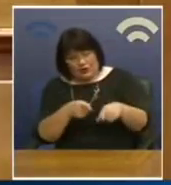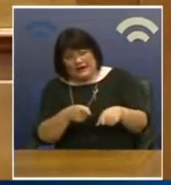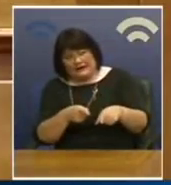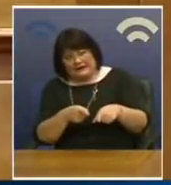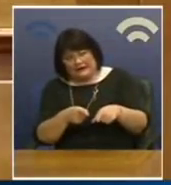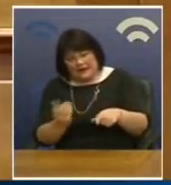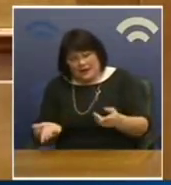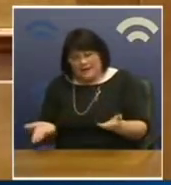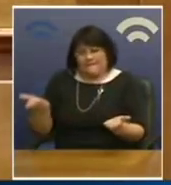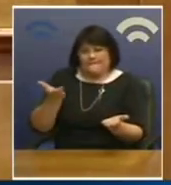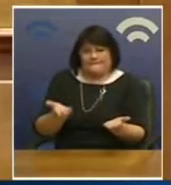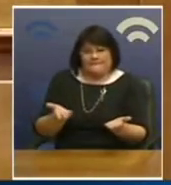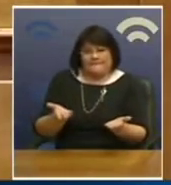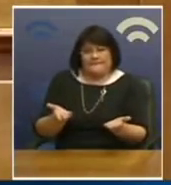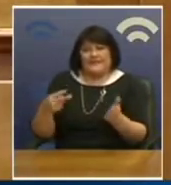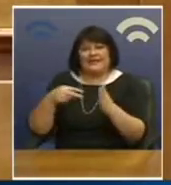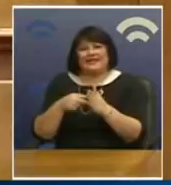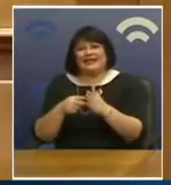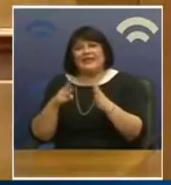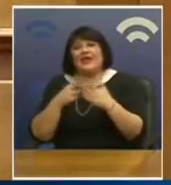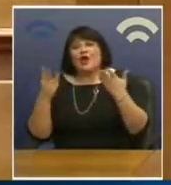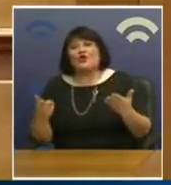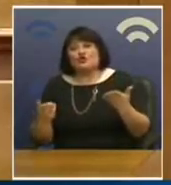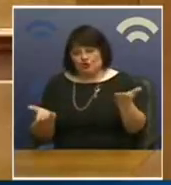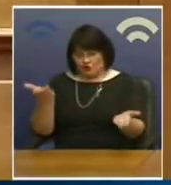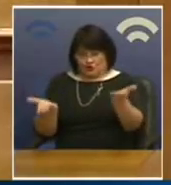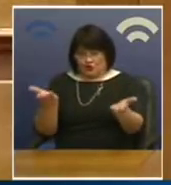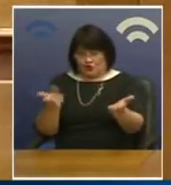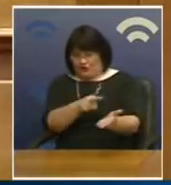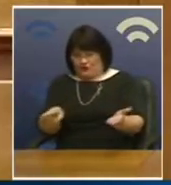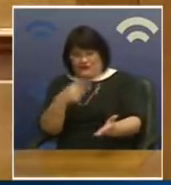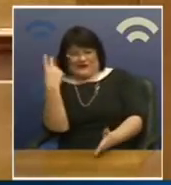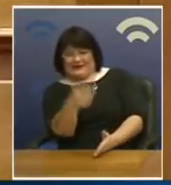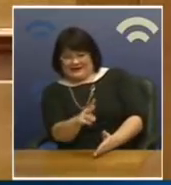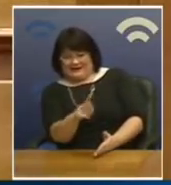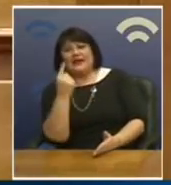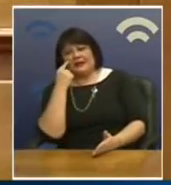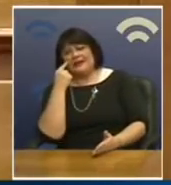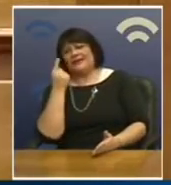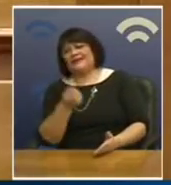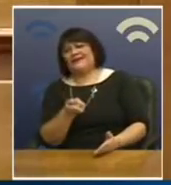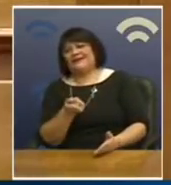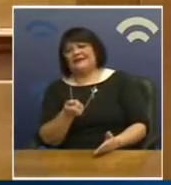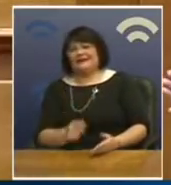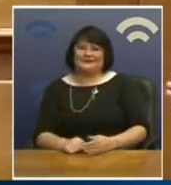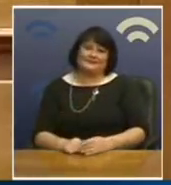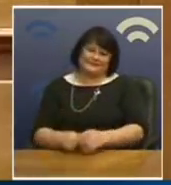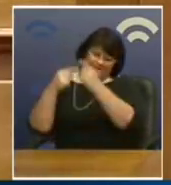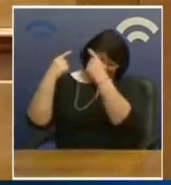πρόταση που κατέθεσε το 2018 αρκεί για του λόγου του αληθές. Δύο